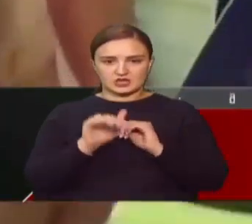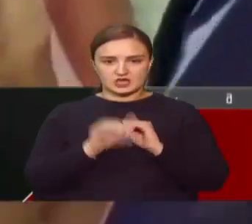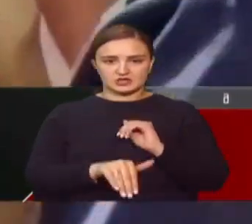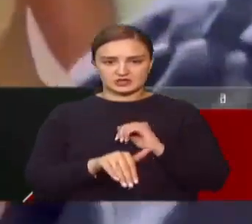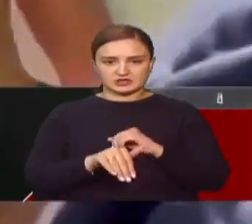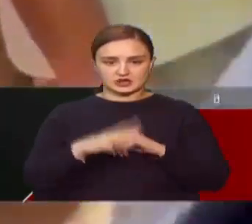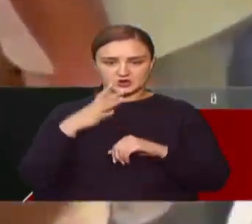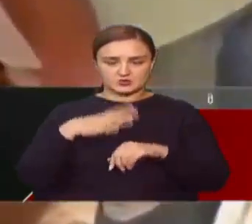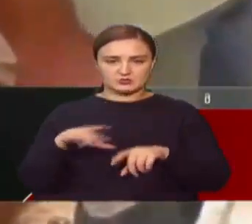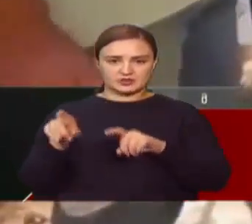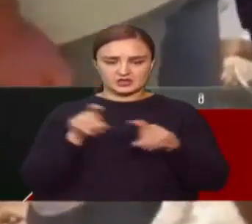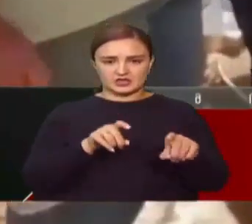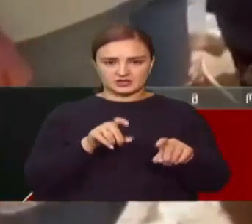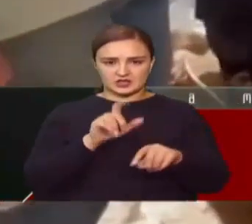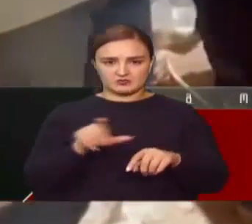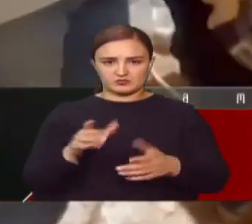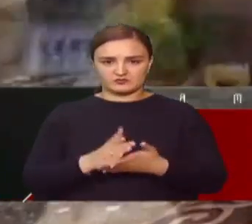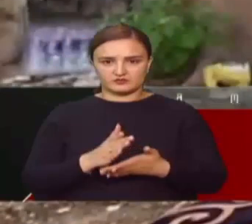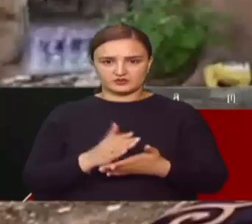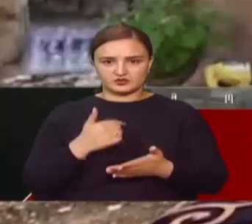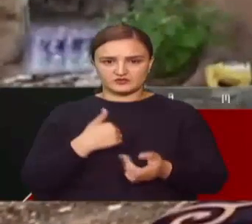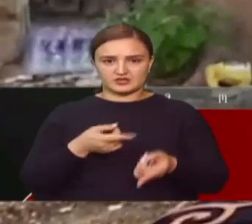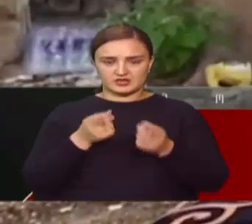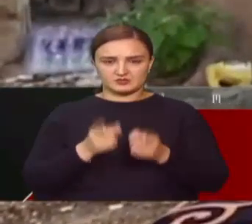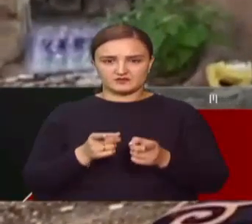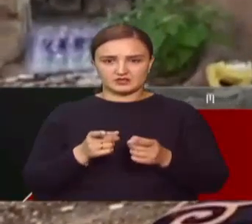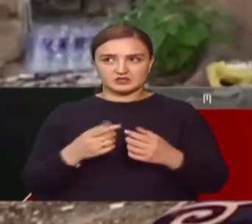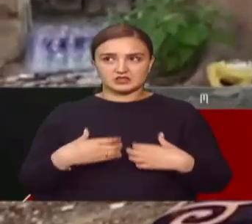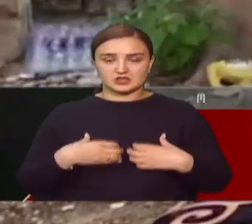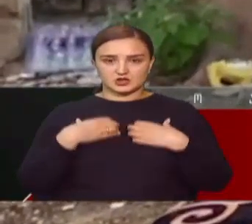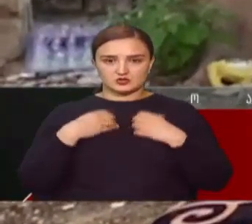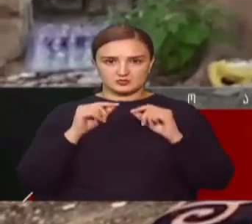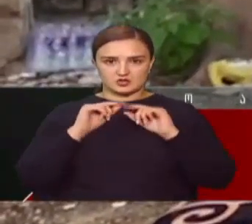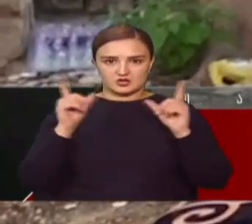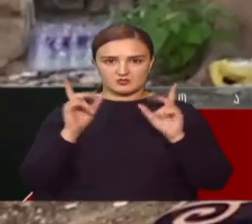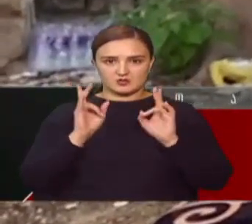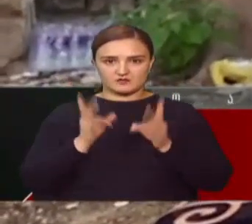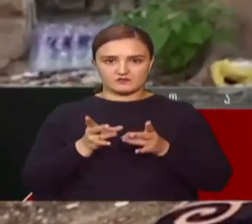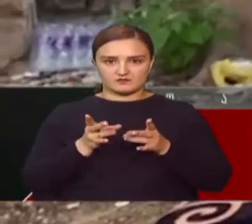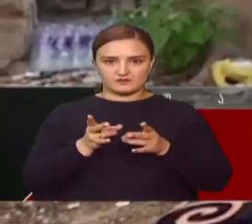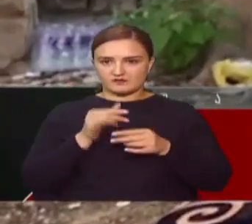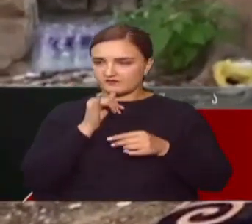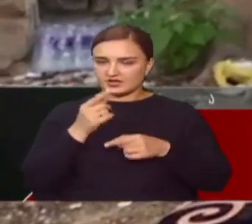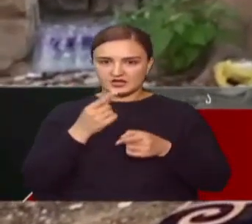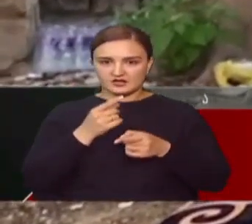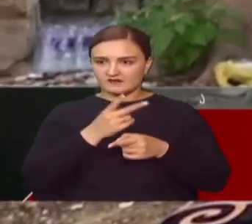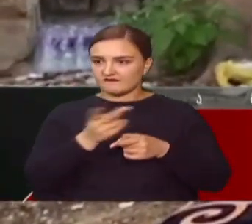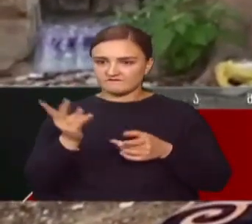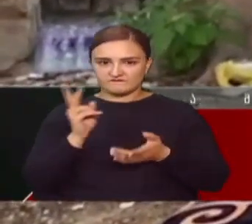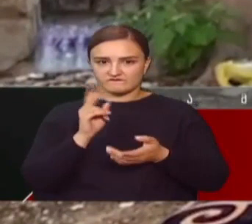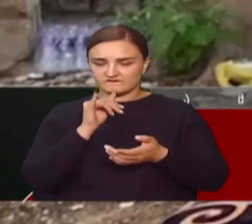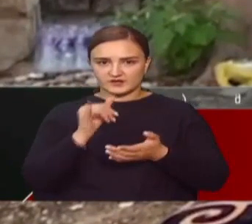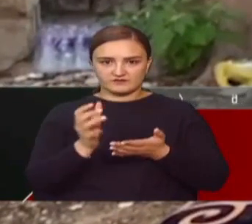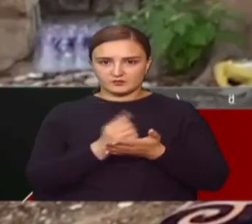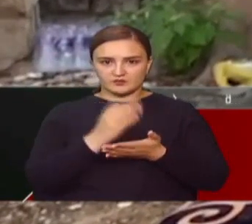30000 იძულებით გადაადგილებულად ითვლება. Ჩვენ ნამდვილ კატასტროფაში გავიღვიძეთ. გამოფხიზლდით და ვეღარა ვინ ვიპოვეთ, ვისაც